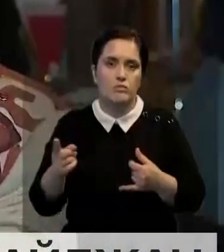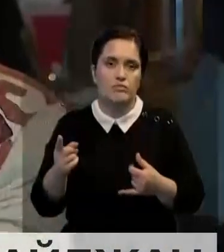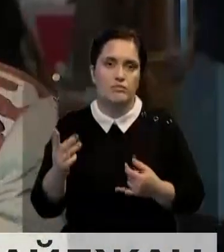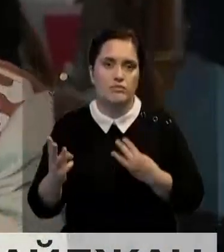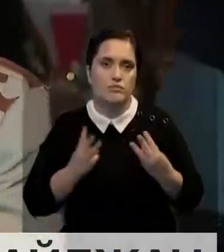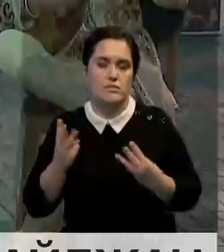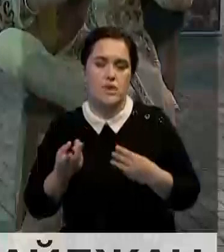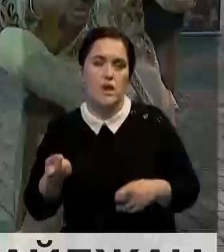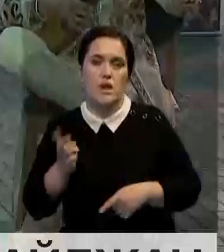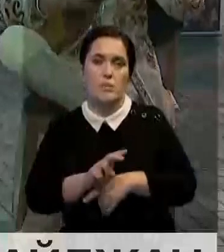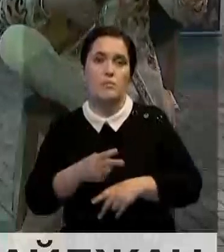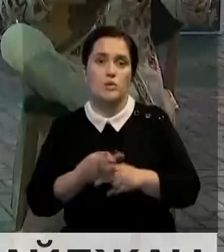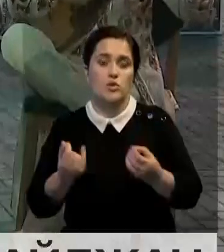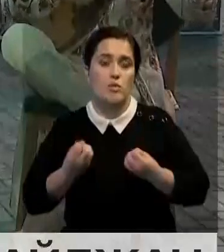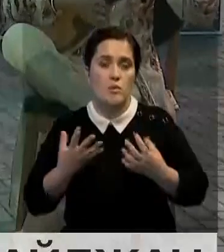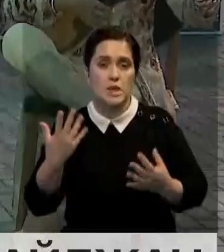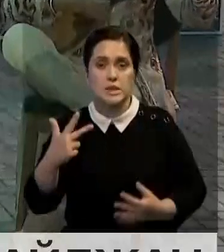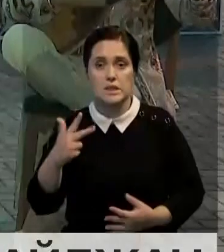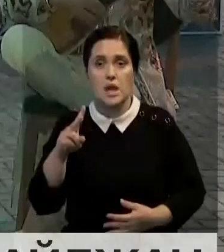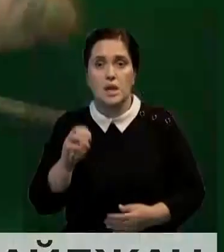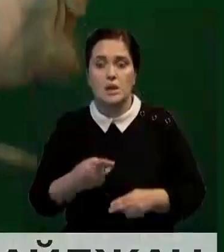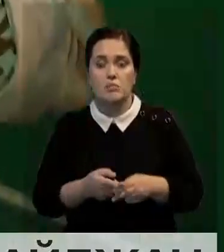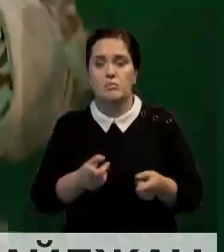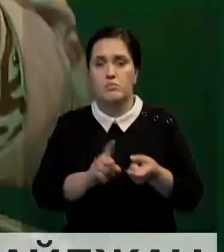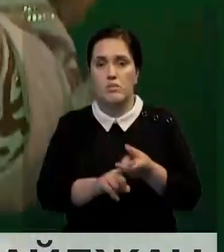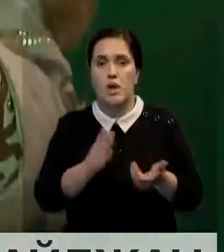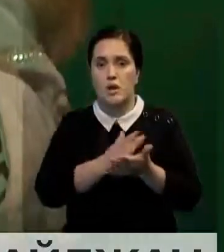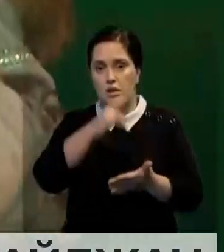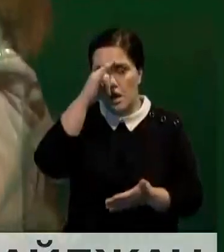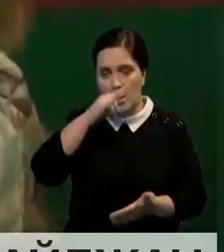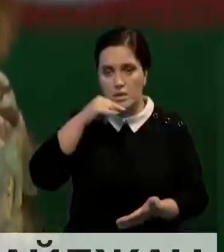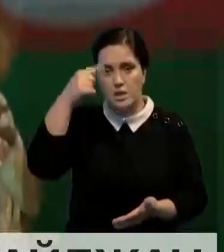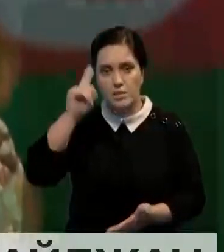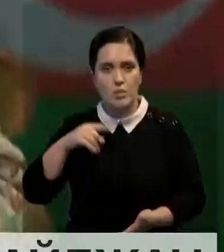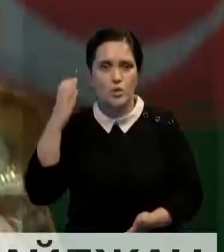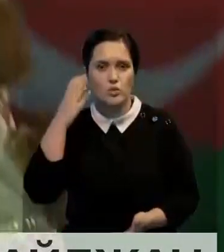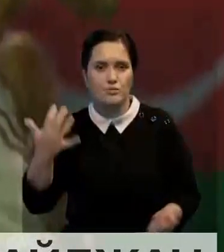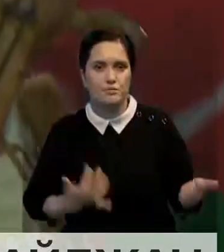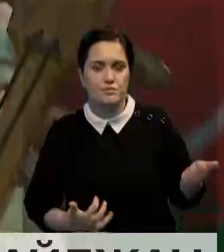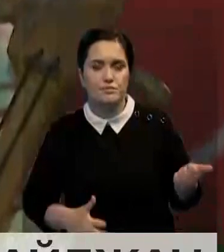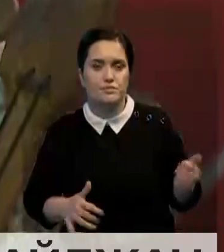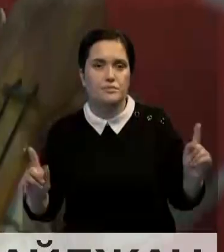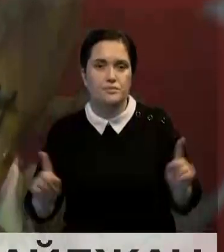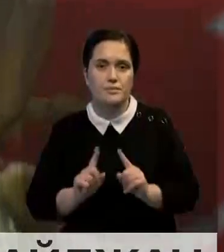30-летия со дня установления дипломатических отношений 2 стран. Послушали казахские кюи.